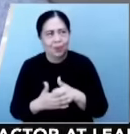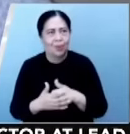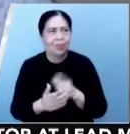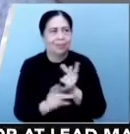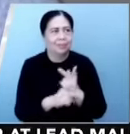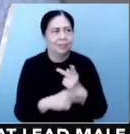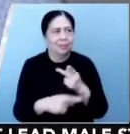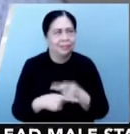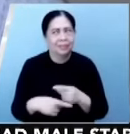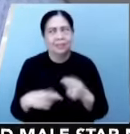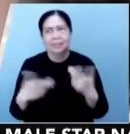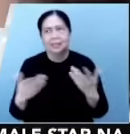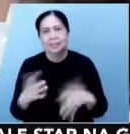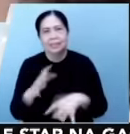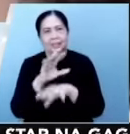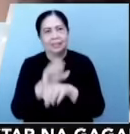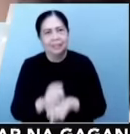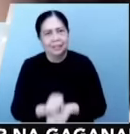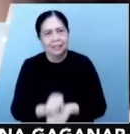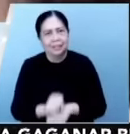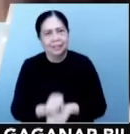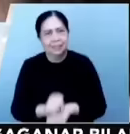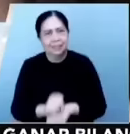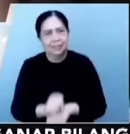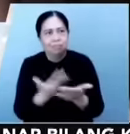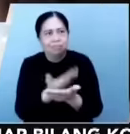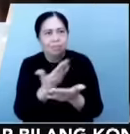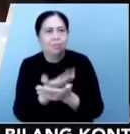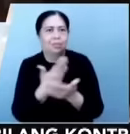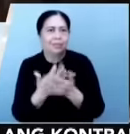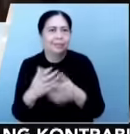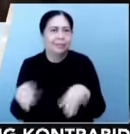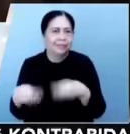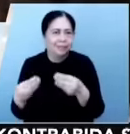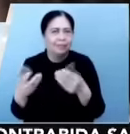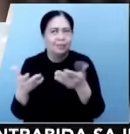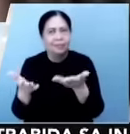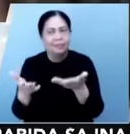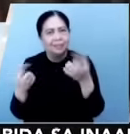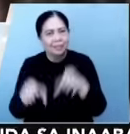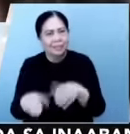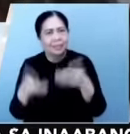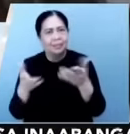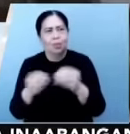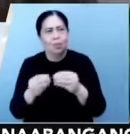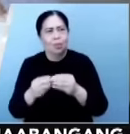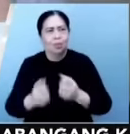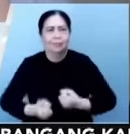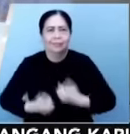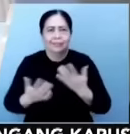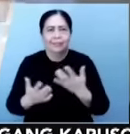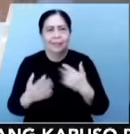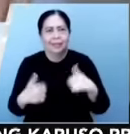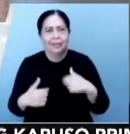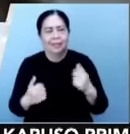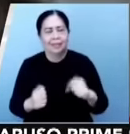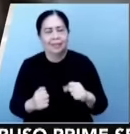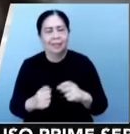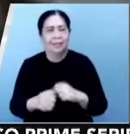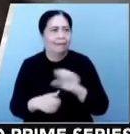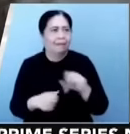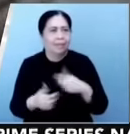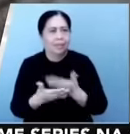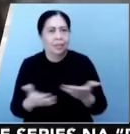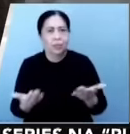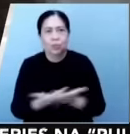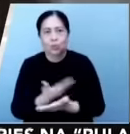kumbaga yung kinasanayan namin na bago lahat. Parang giveaway din sa mga manonood na mas ibigay pa namin yung buong makakaya namin. As in, everything is new. Pati